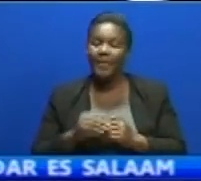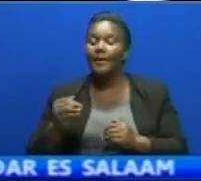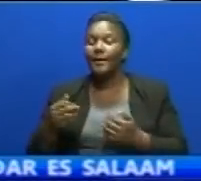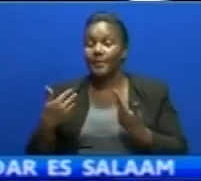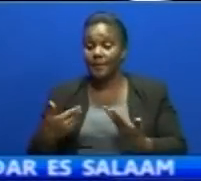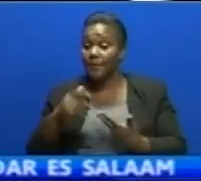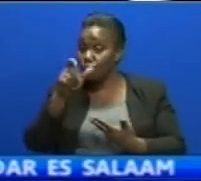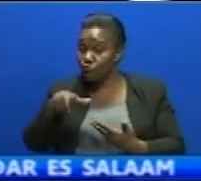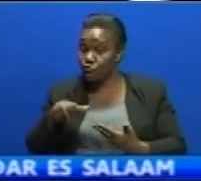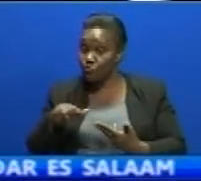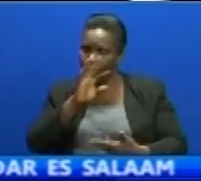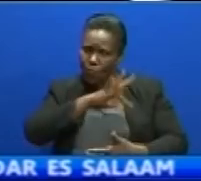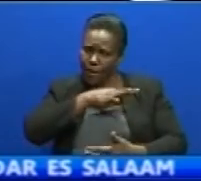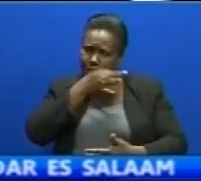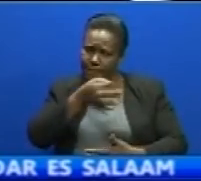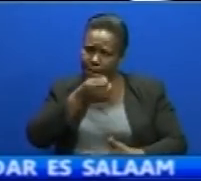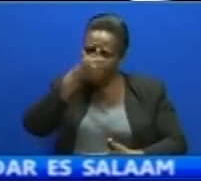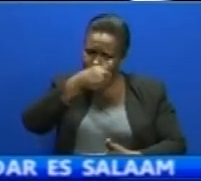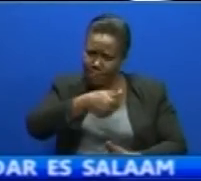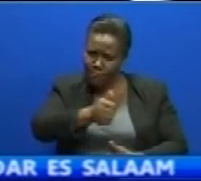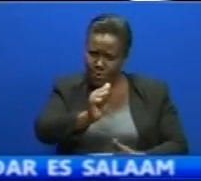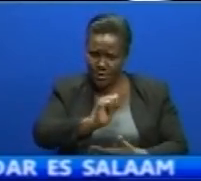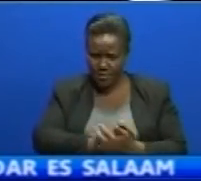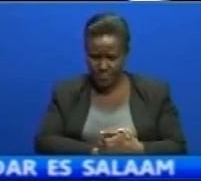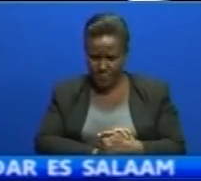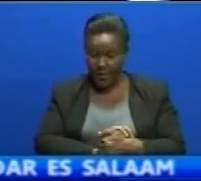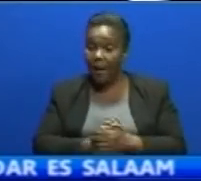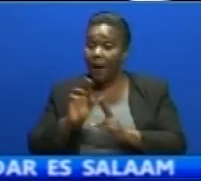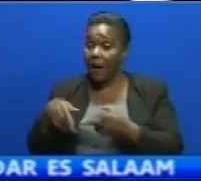ambao wanajitokeza na hiyo tafasiri potofu,